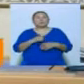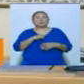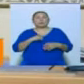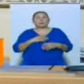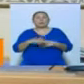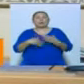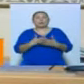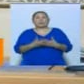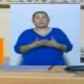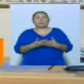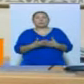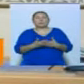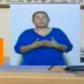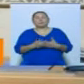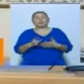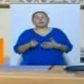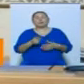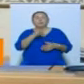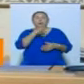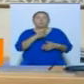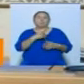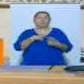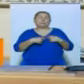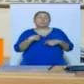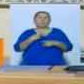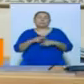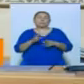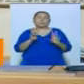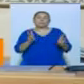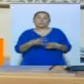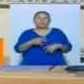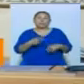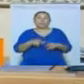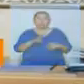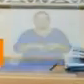арқылы қоғамдағы ахуалға әсер етеді. Соны ескерулеріңізді сұраймын.